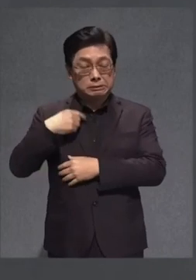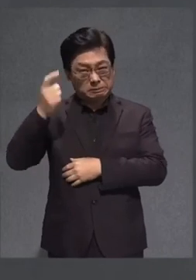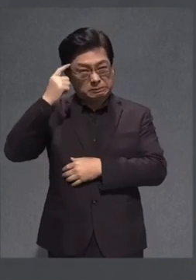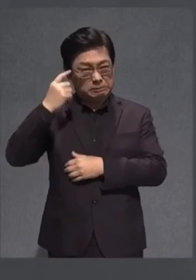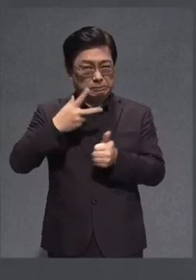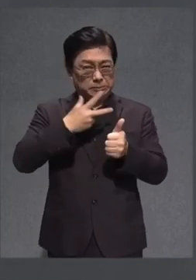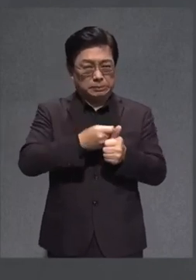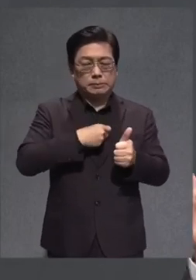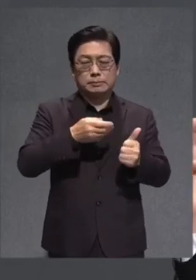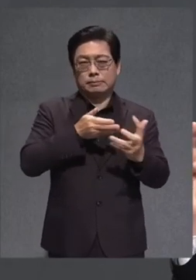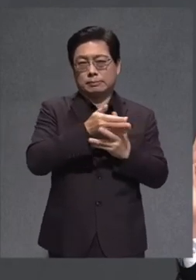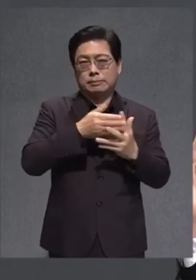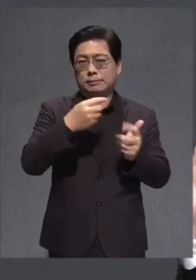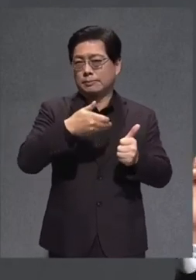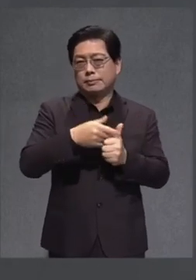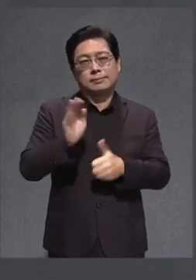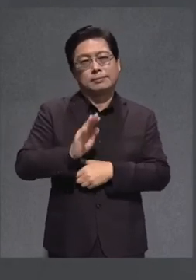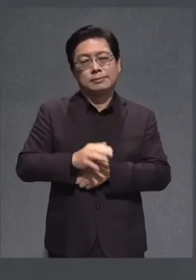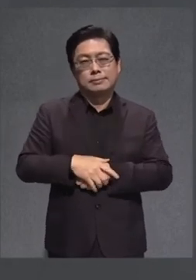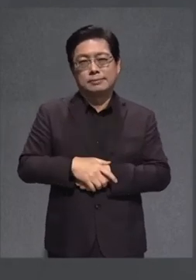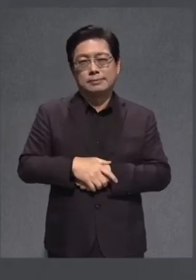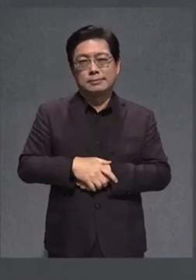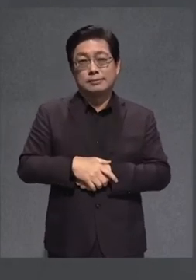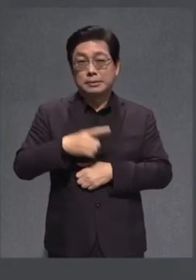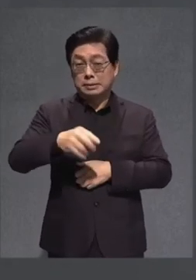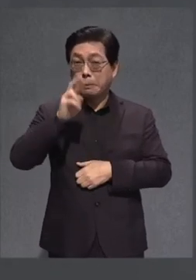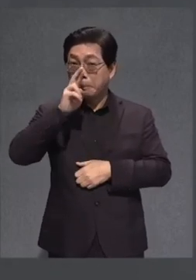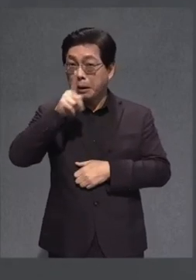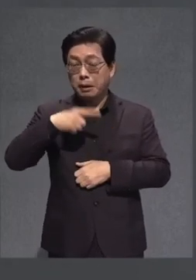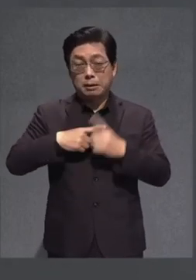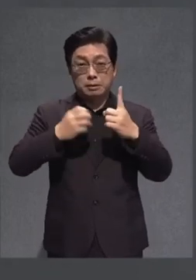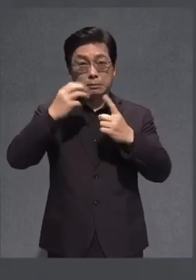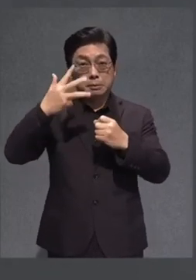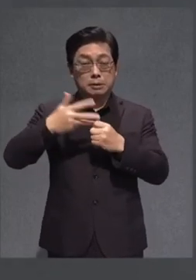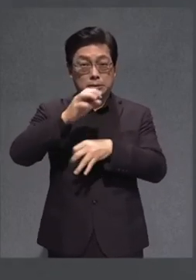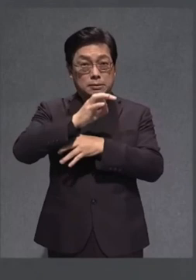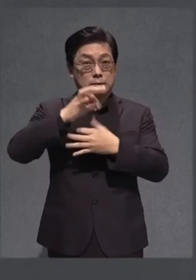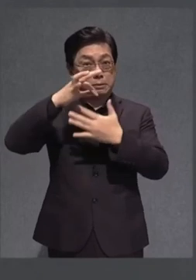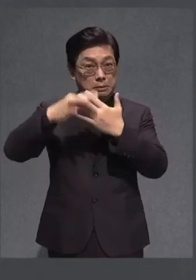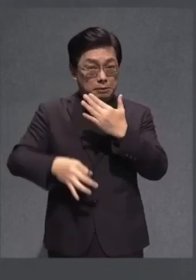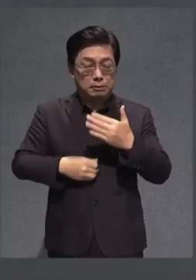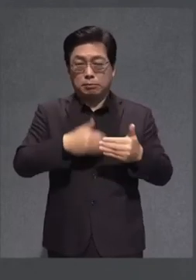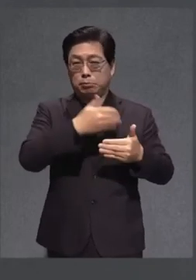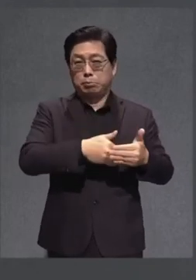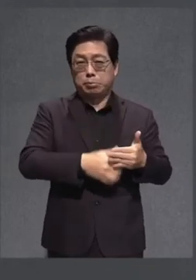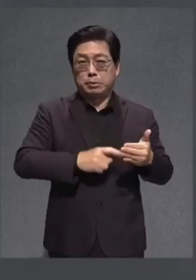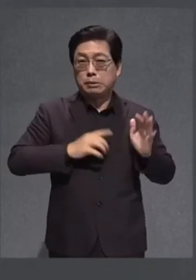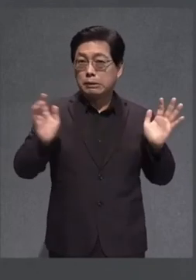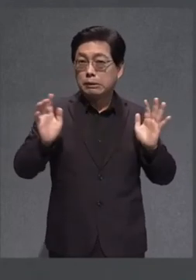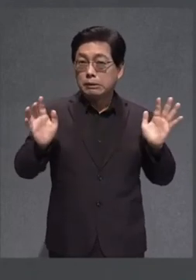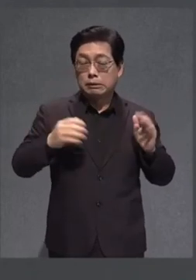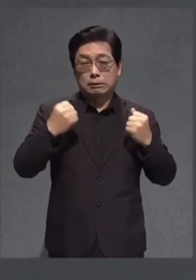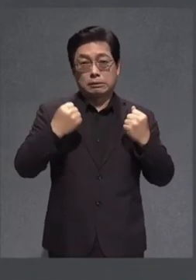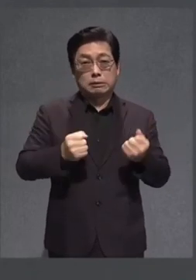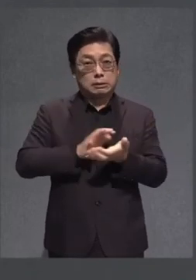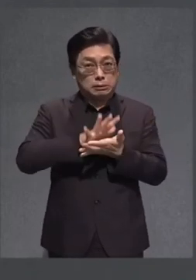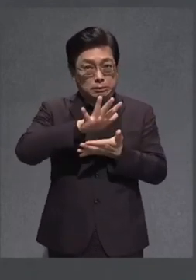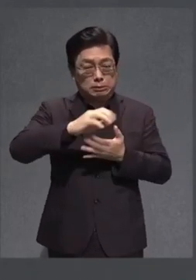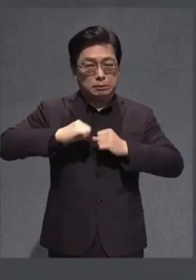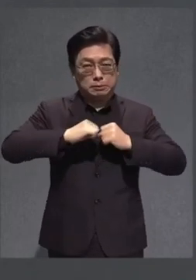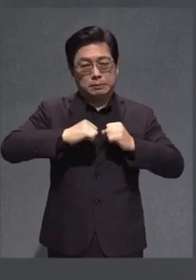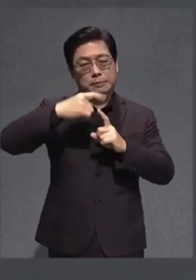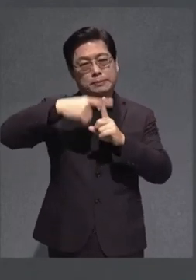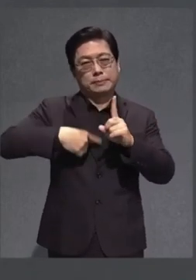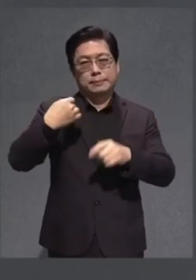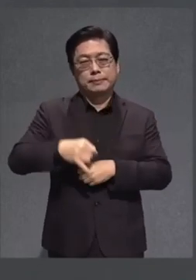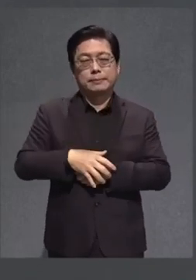形态干扰教育，不要让错误的108课纲减弱我们的小朋友在未来的国际竞